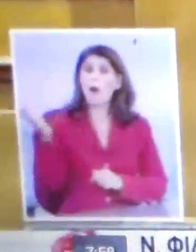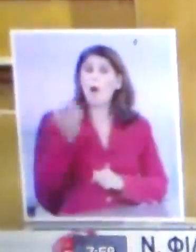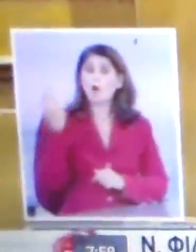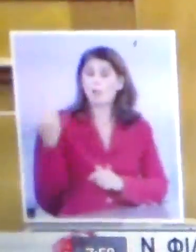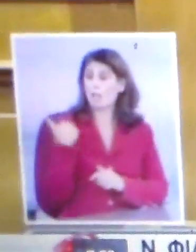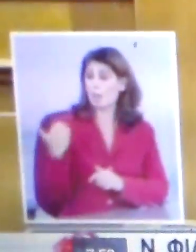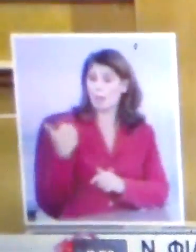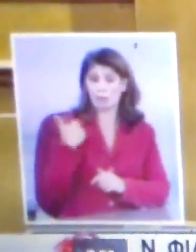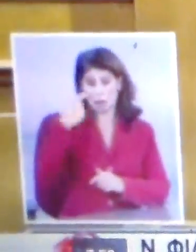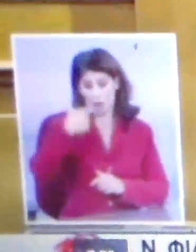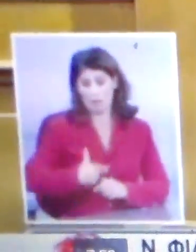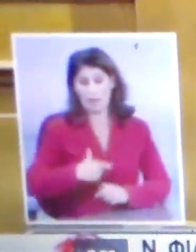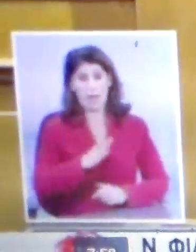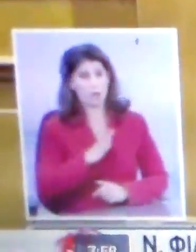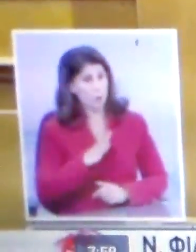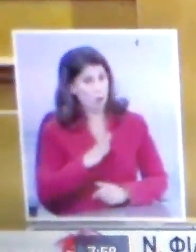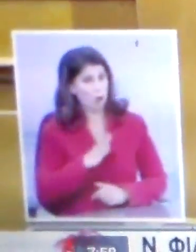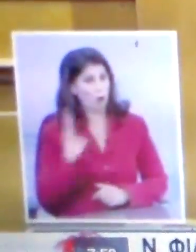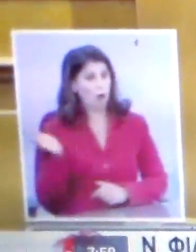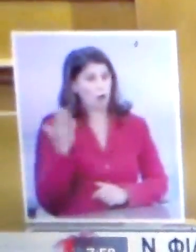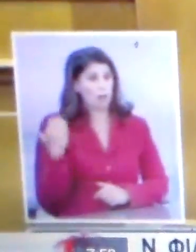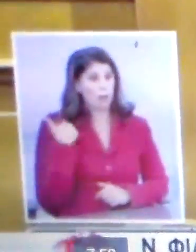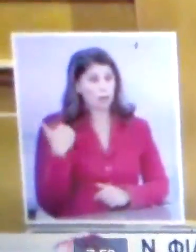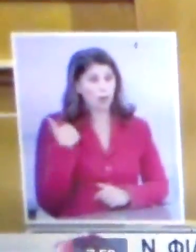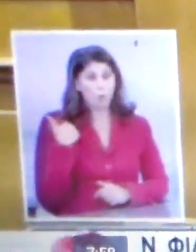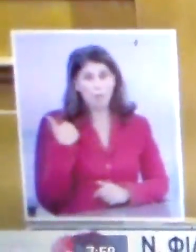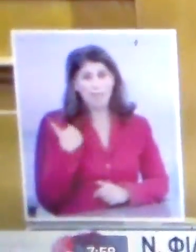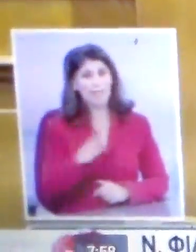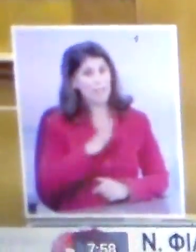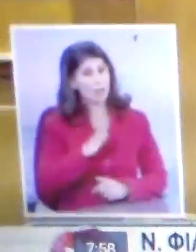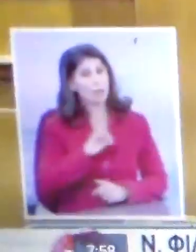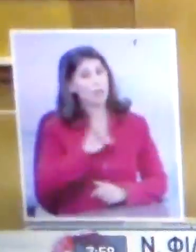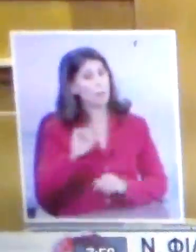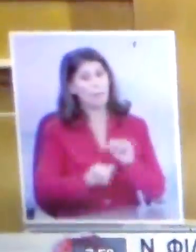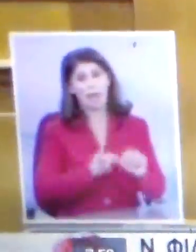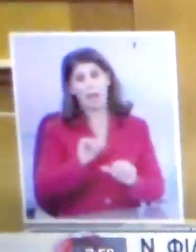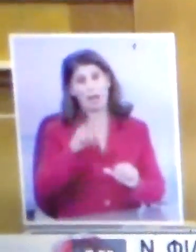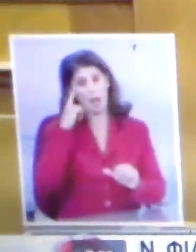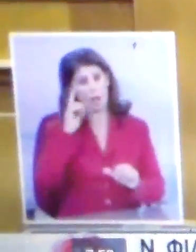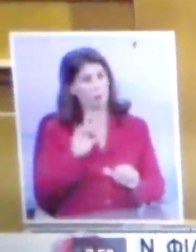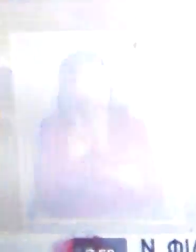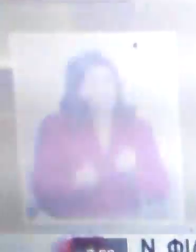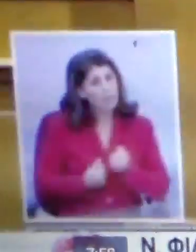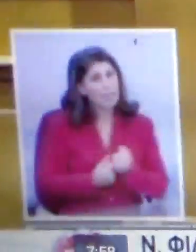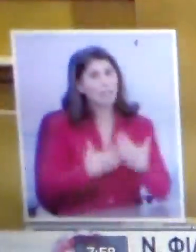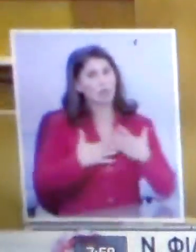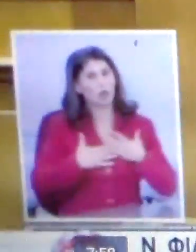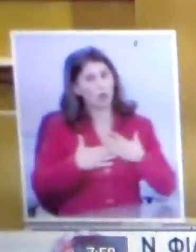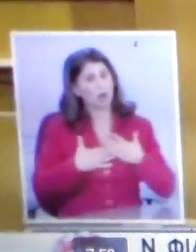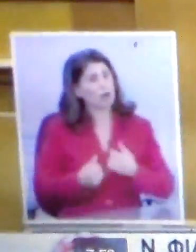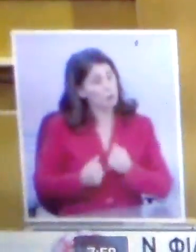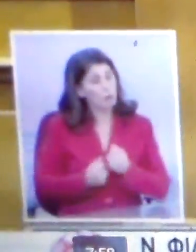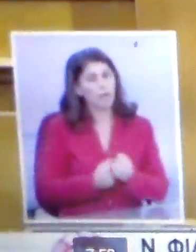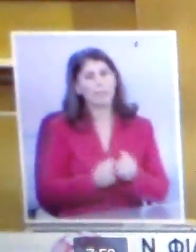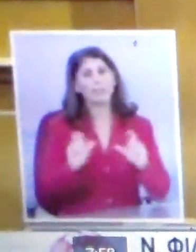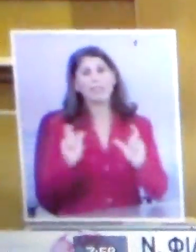ρωτέμε ως άτομο, όταν ερωτώμε να μην αλλάζω την άποψή μου. Δεν είμαι πολιτικάτης. Υποστηρίζω